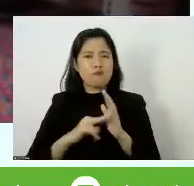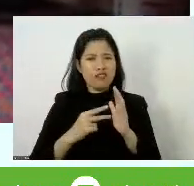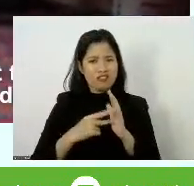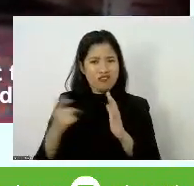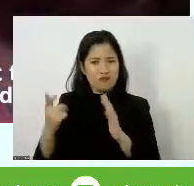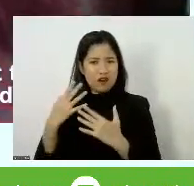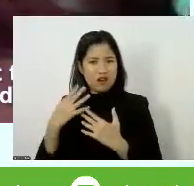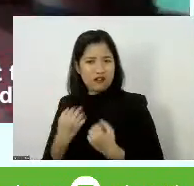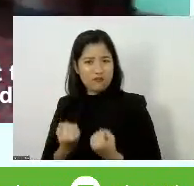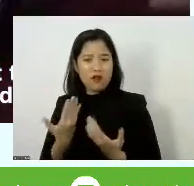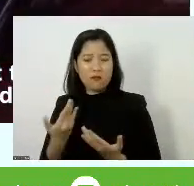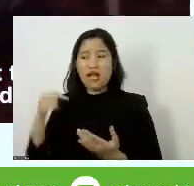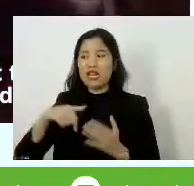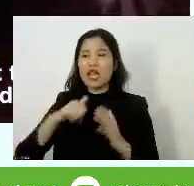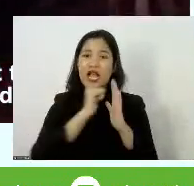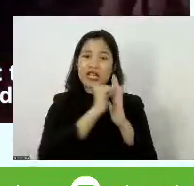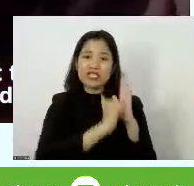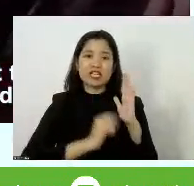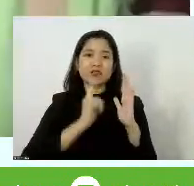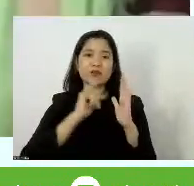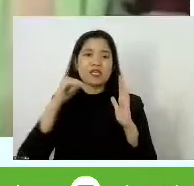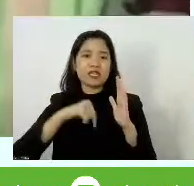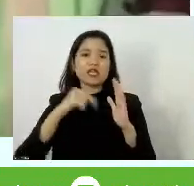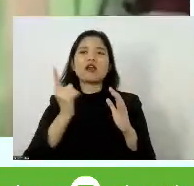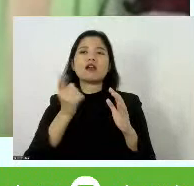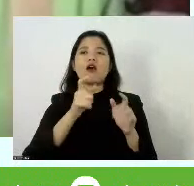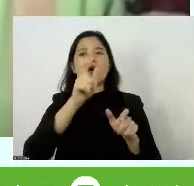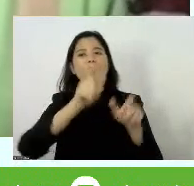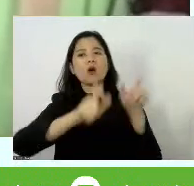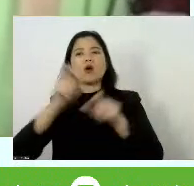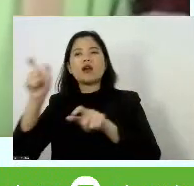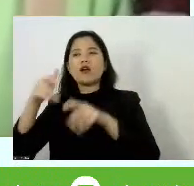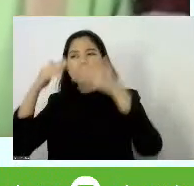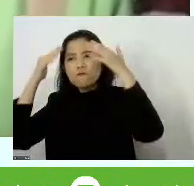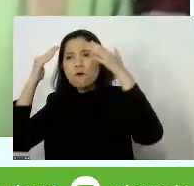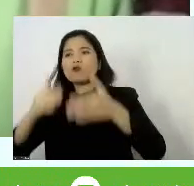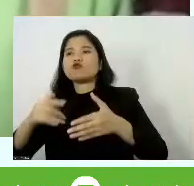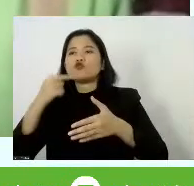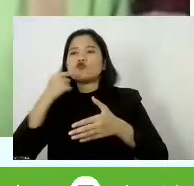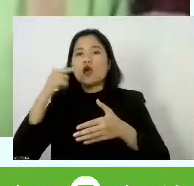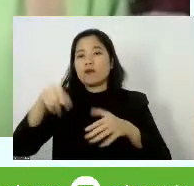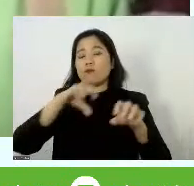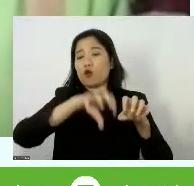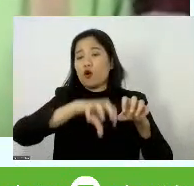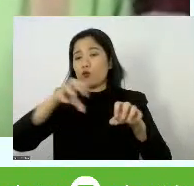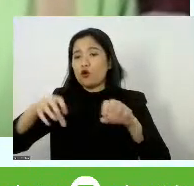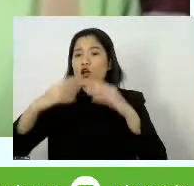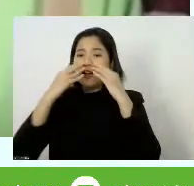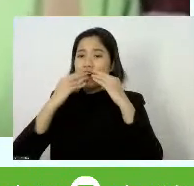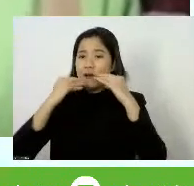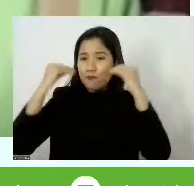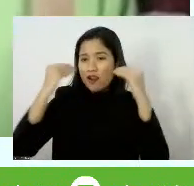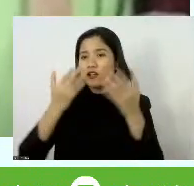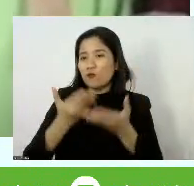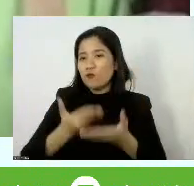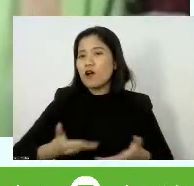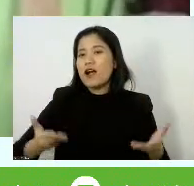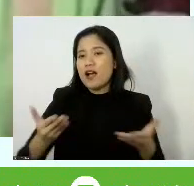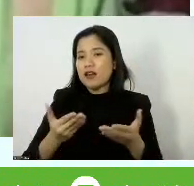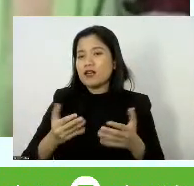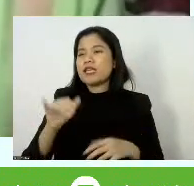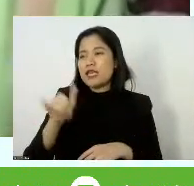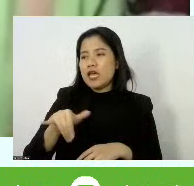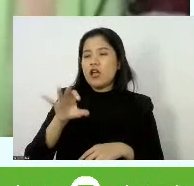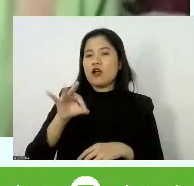sebenarnya dengan adanya cara-cara seperti ini banyak orang yang lebih konser lagi sama produk-produknya berprograma lingkungan Pak Hehehe ya yang